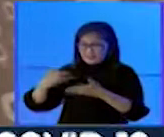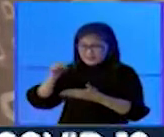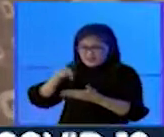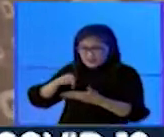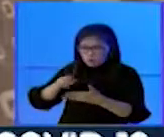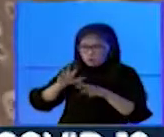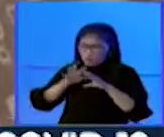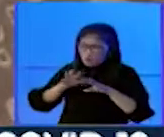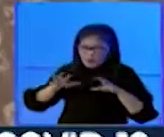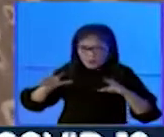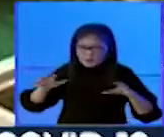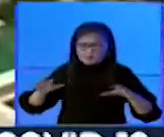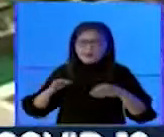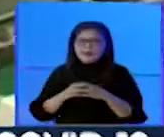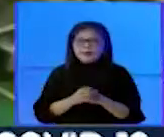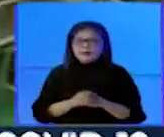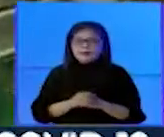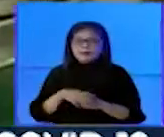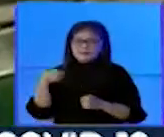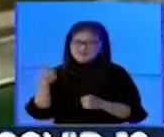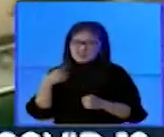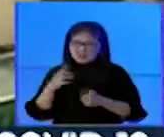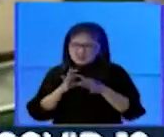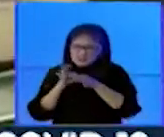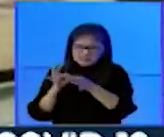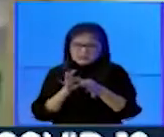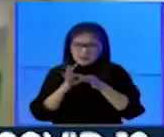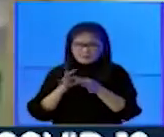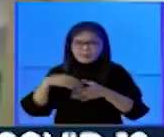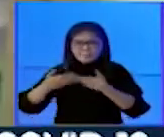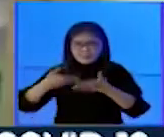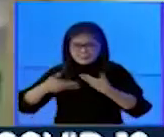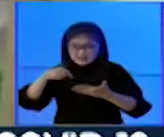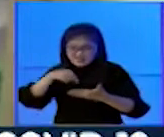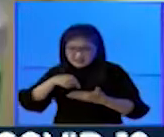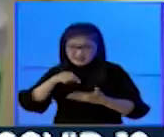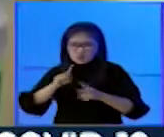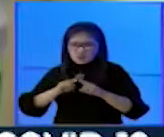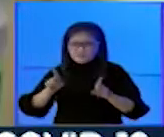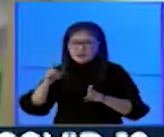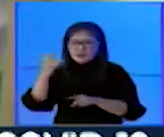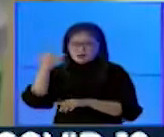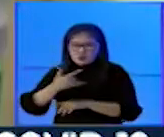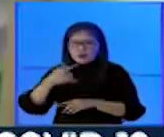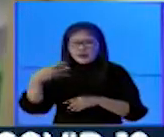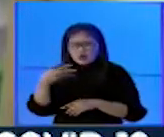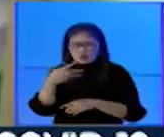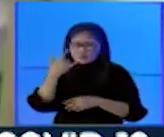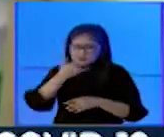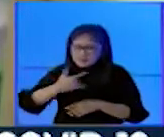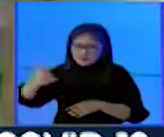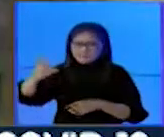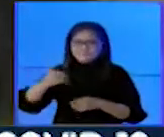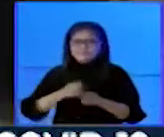Kami berkomunikasi dengan pihak industri. Karena biar gimana pun kan tetap ekonominya harus jalan. Tapi ya tetap masyarakat harus